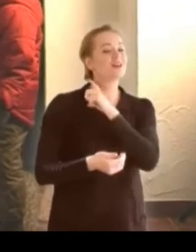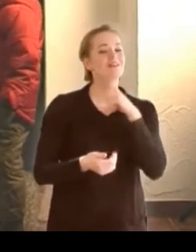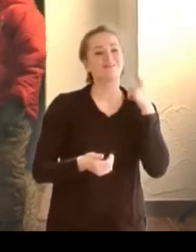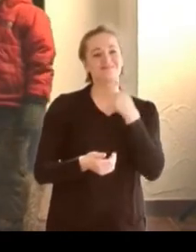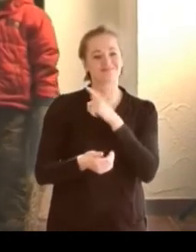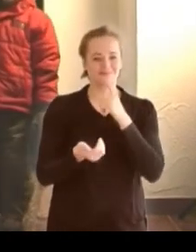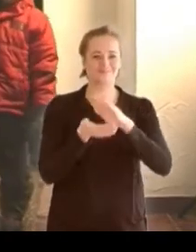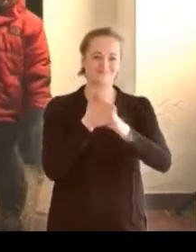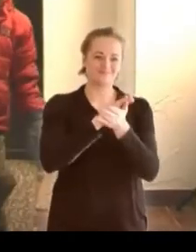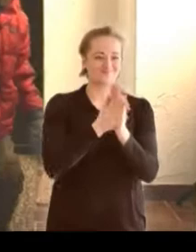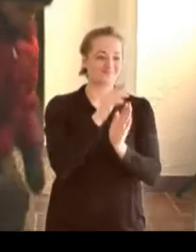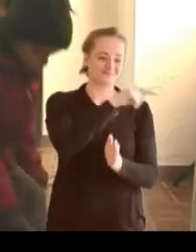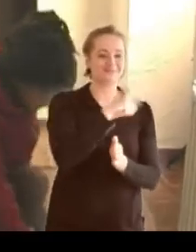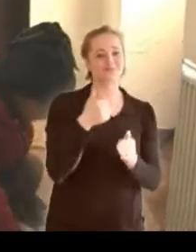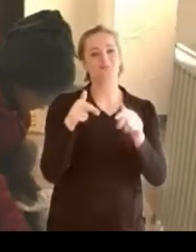vietą šaliką.